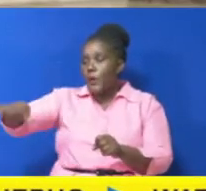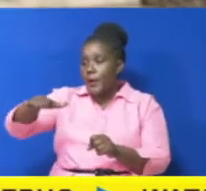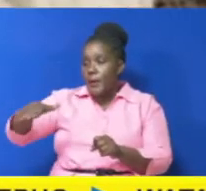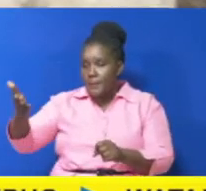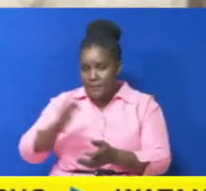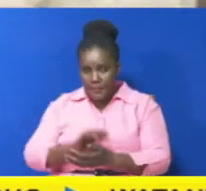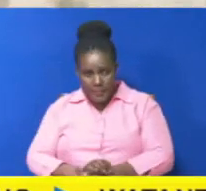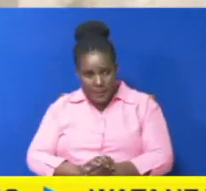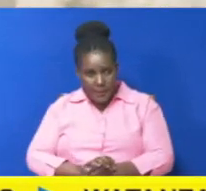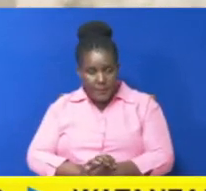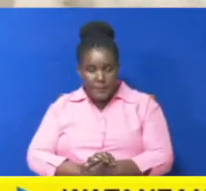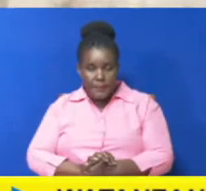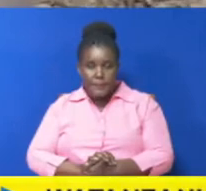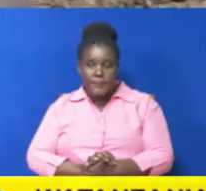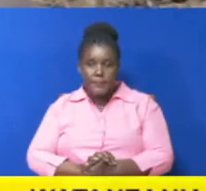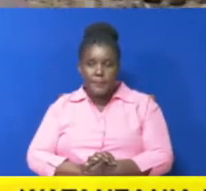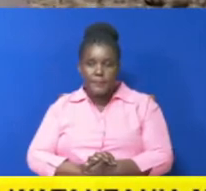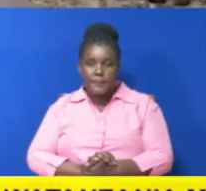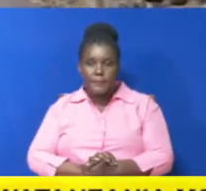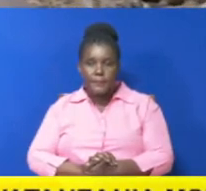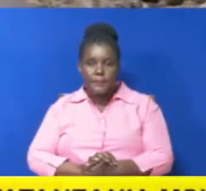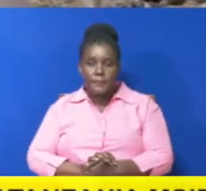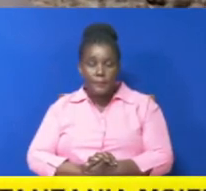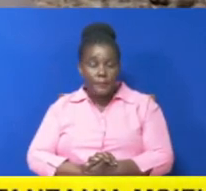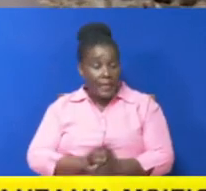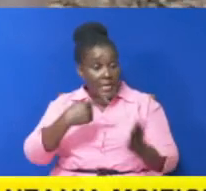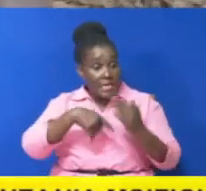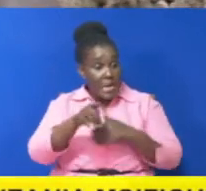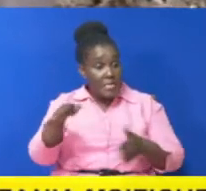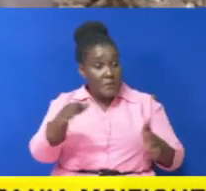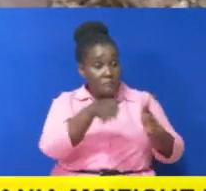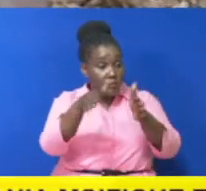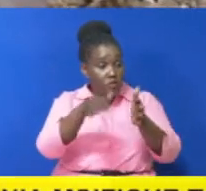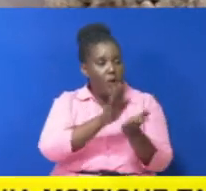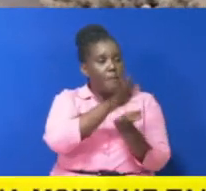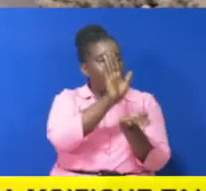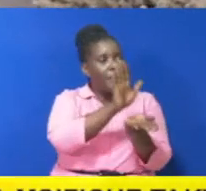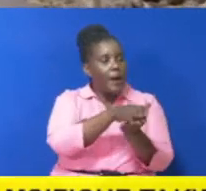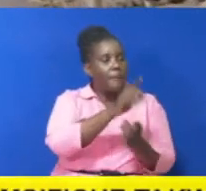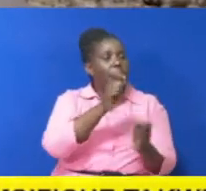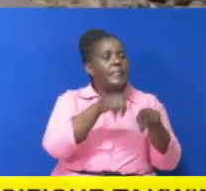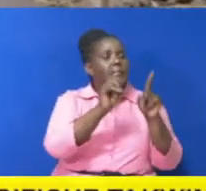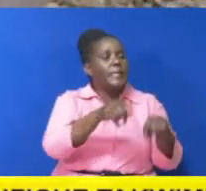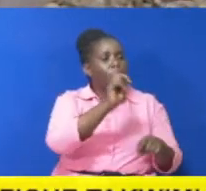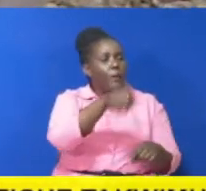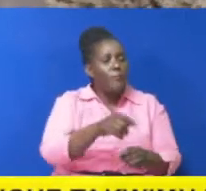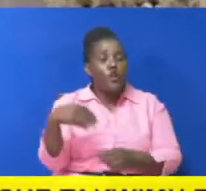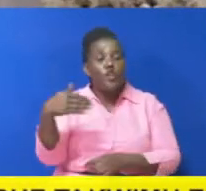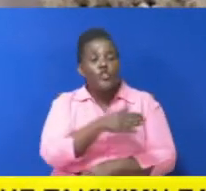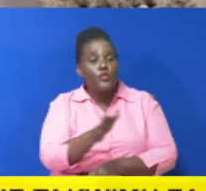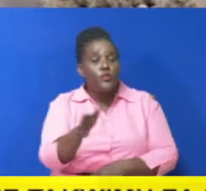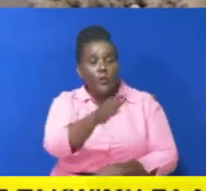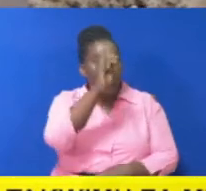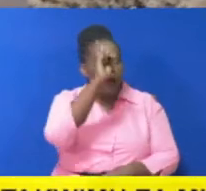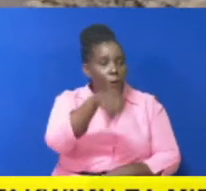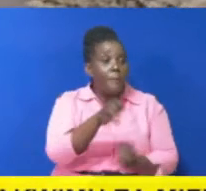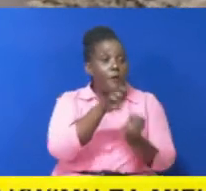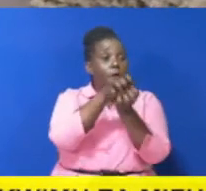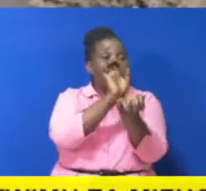hapa wanaishukuru serikali kwa hatua hii. Kuna kiboko na kuna mamba na kuna vinyoka ambao watu walikuwa wanapoteza maisha yao sana kwa